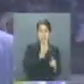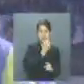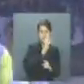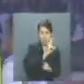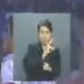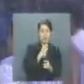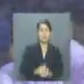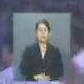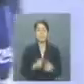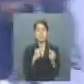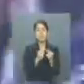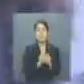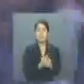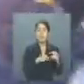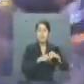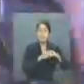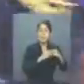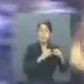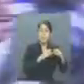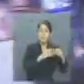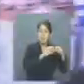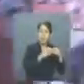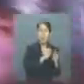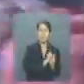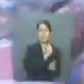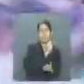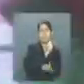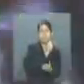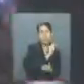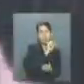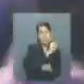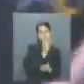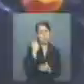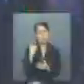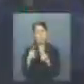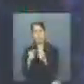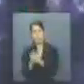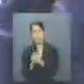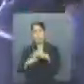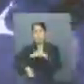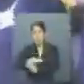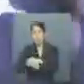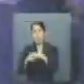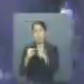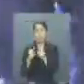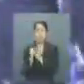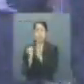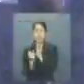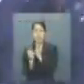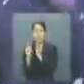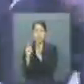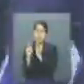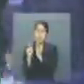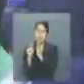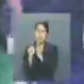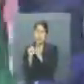ถสภาสระบุรีเปิดบ้านพบกับ SCG สมุทรสงครามรวมถึงบิ๊กแมตช์ในวันที่31ธันวาคมซึ่งบุรีรัมย์